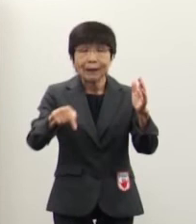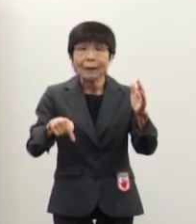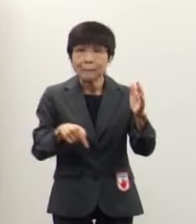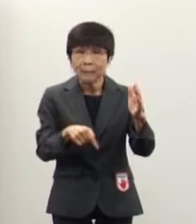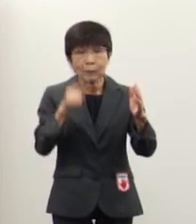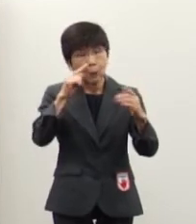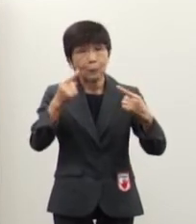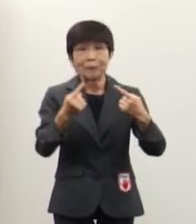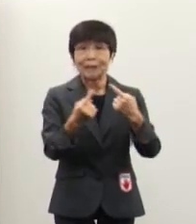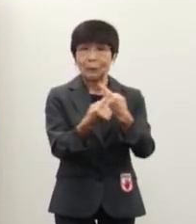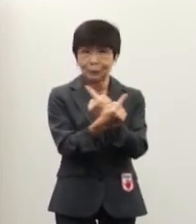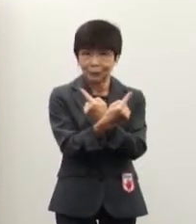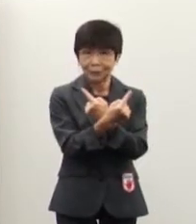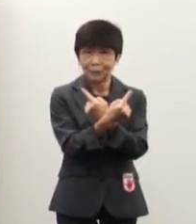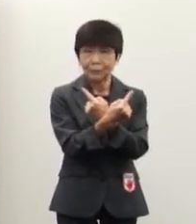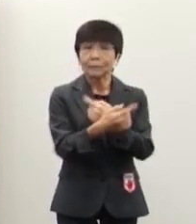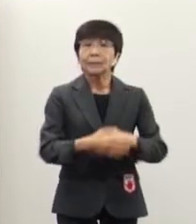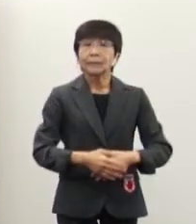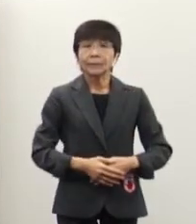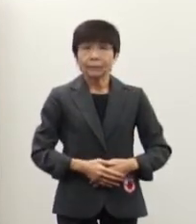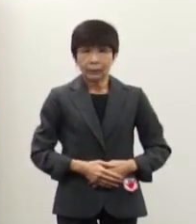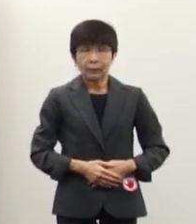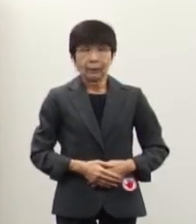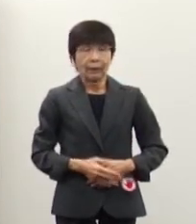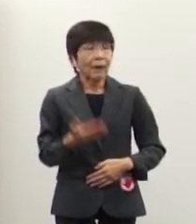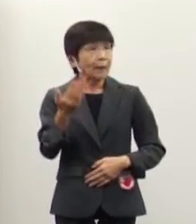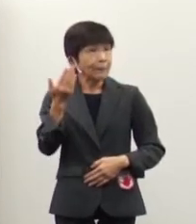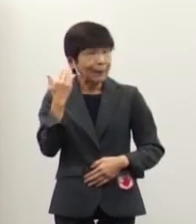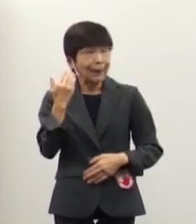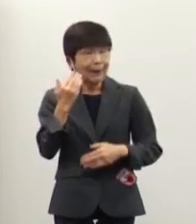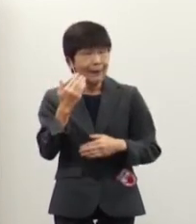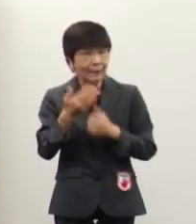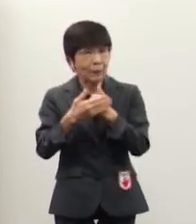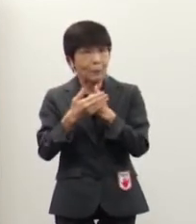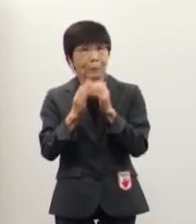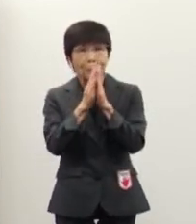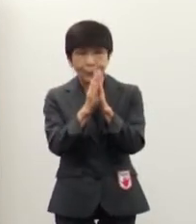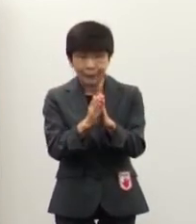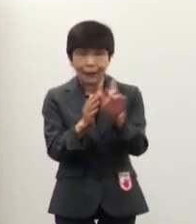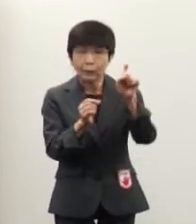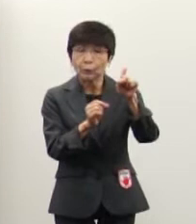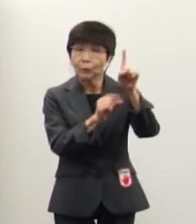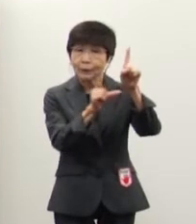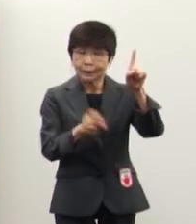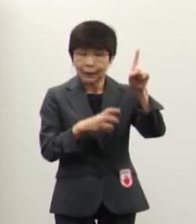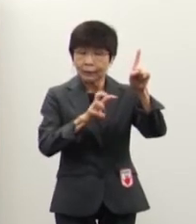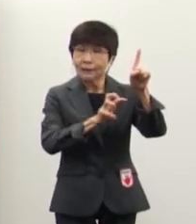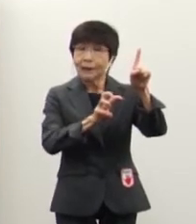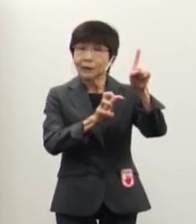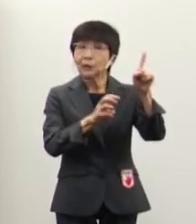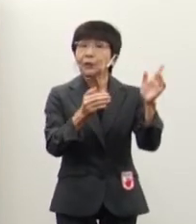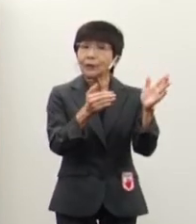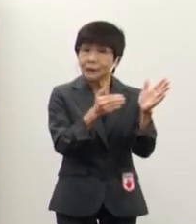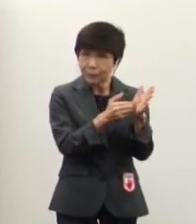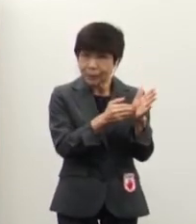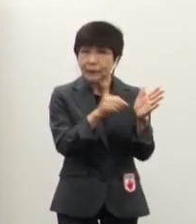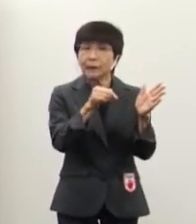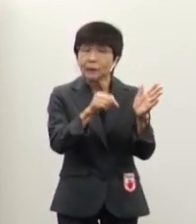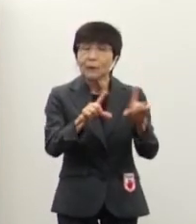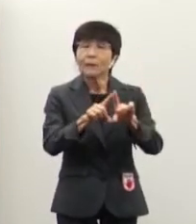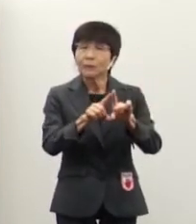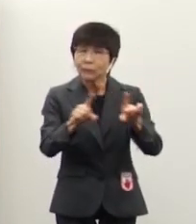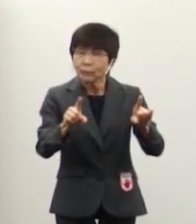で、当初の要請期間であります11月30日まで継続をいたします